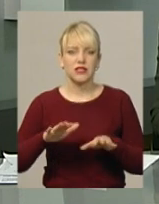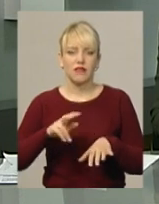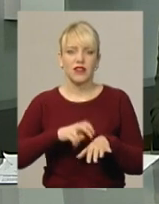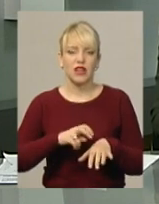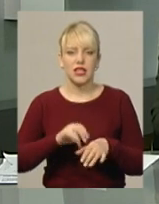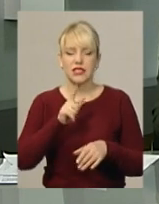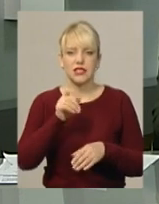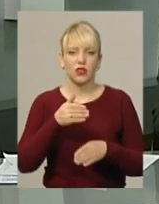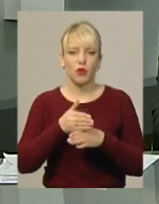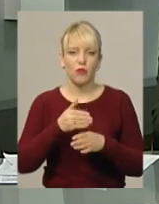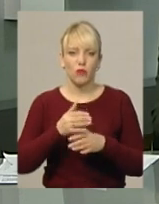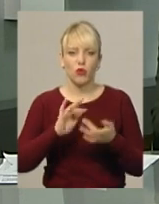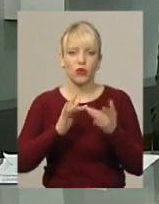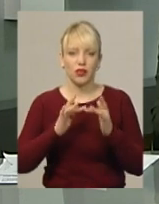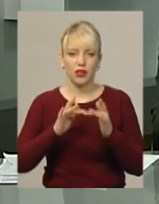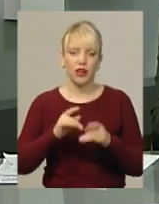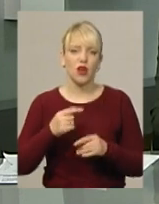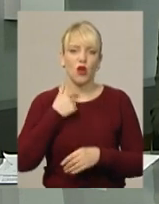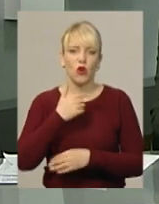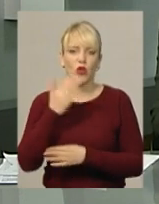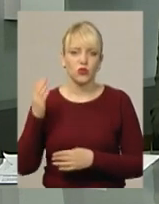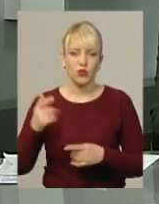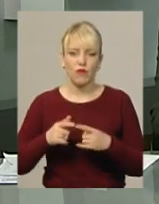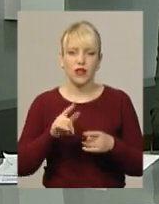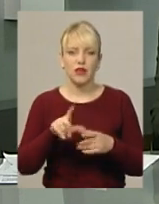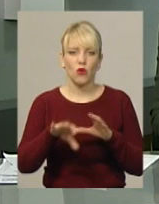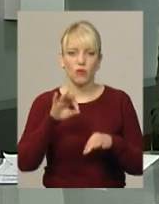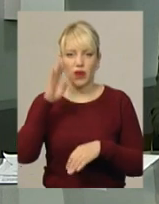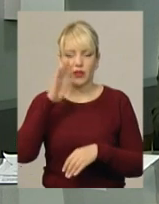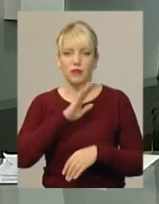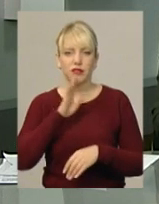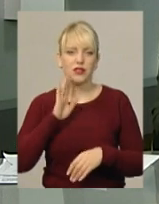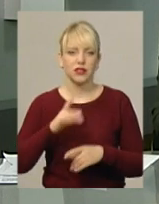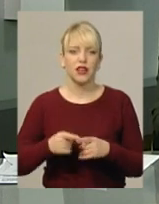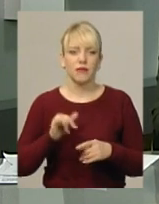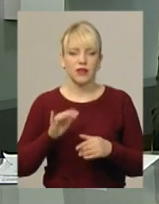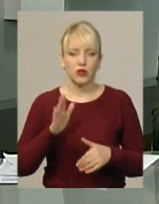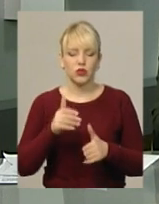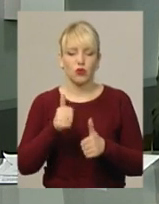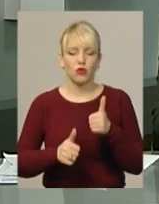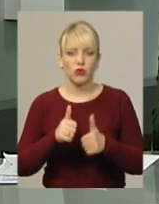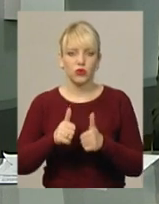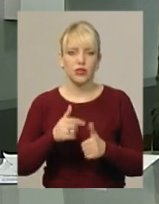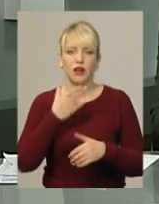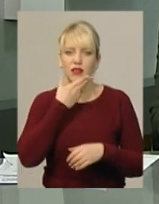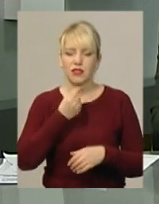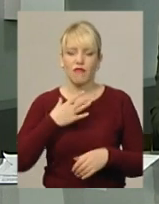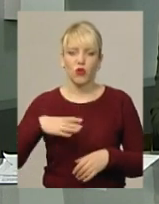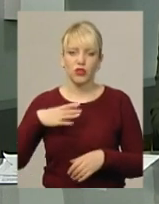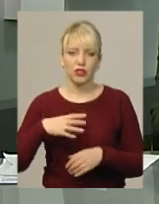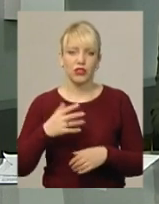-голосування обрали хмельницькі батьки. Відзначать і переможниць конкурсу «Краса в очікуванні», уже в якому взяли майбутні матусі.